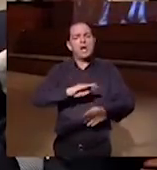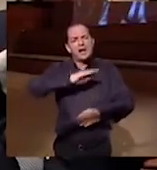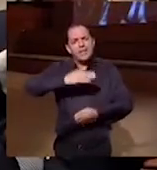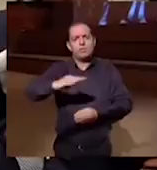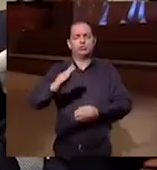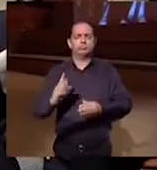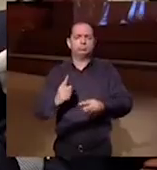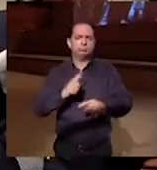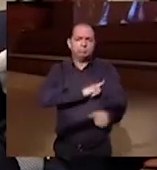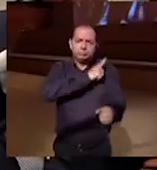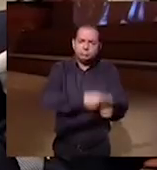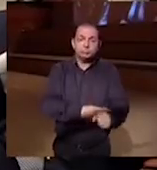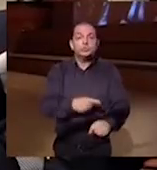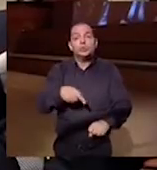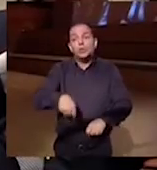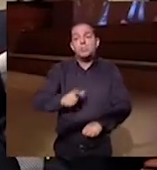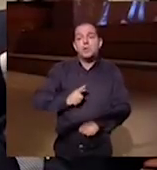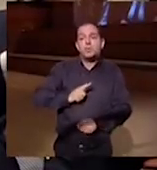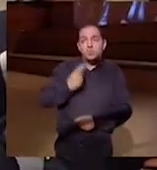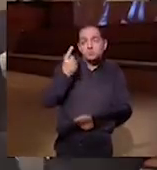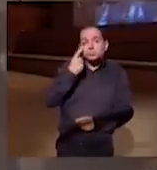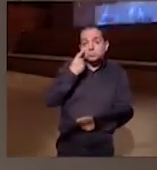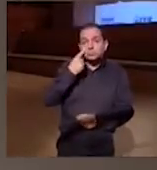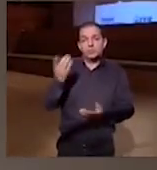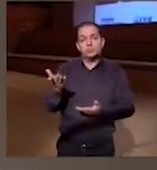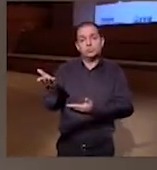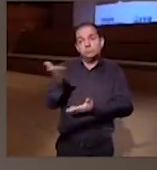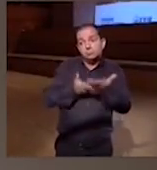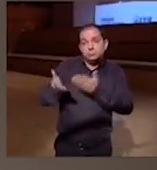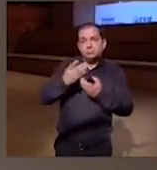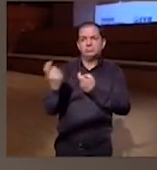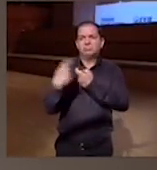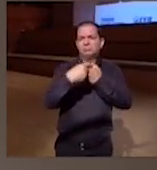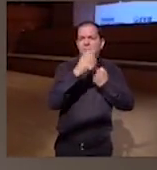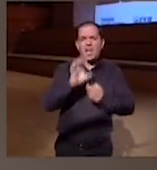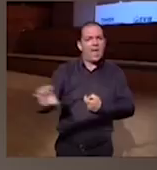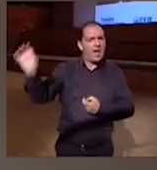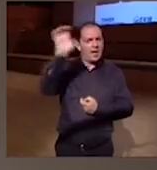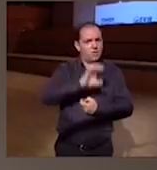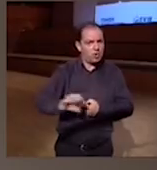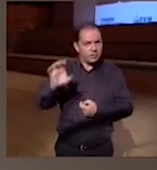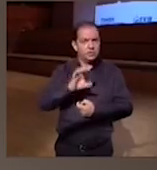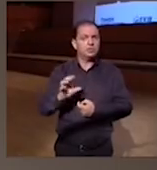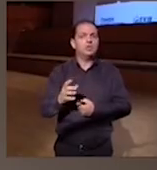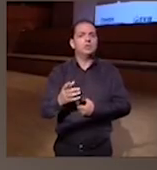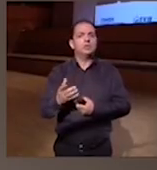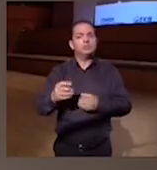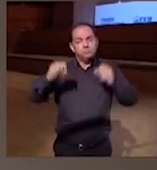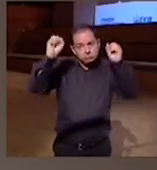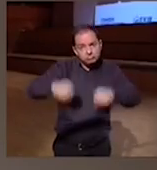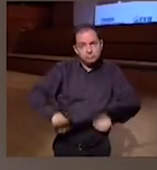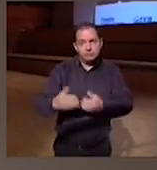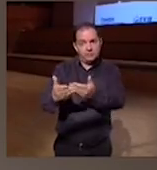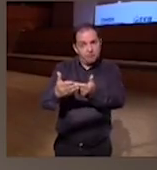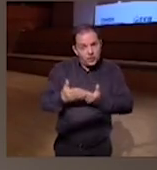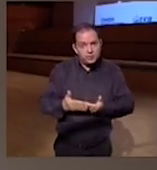Τώρα είναι, πιστεύω, η σειρά των εταίρων μας να δώσουν με μια κίνηση έμπρακτης εμπιστοσύνης και αναγνώρισης των προσπαθειών